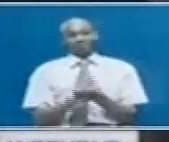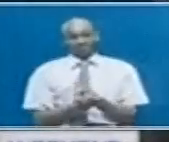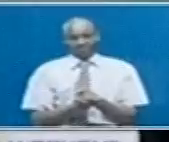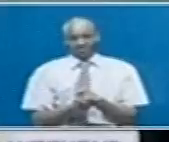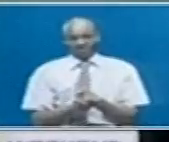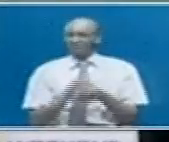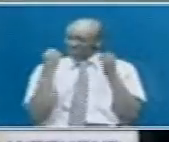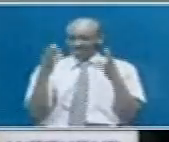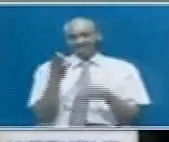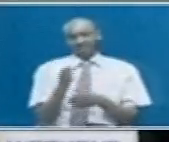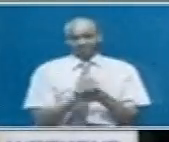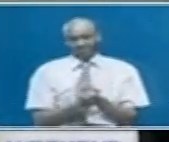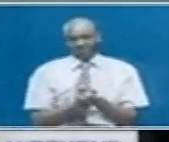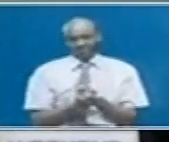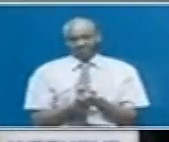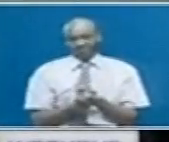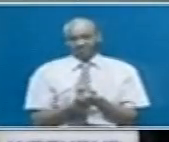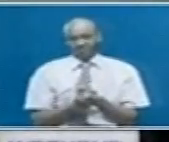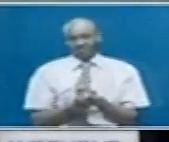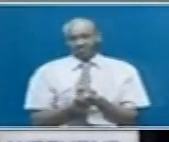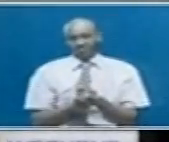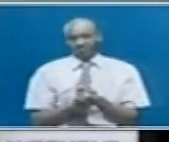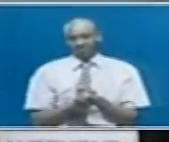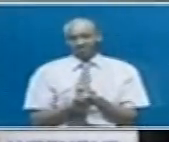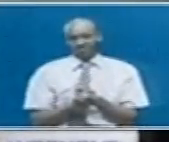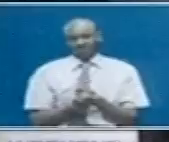karibu zaidi milioni moja